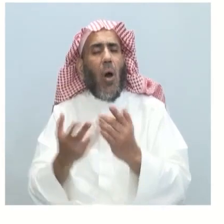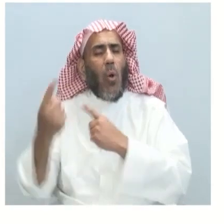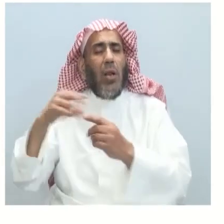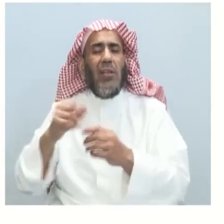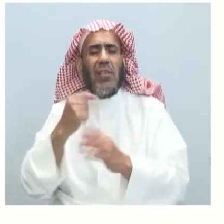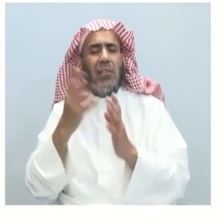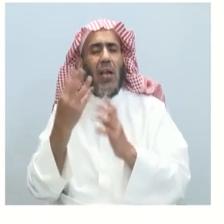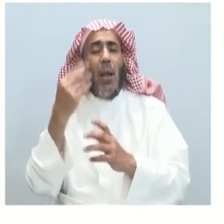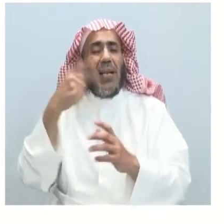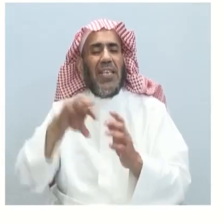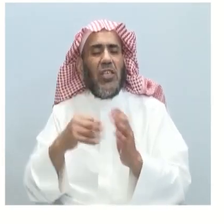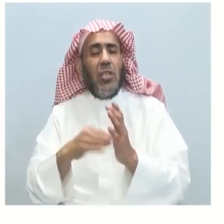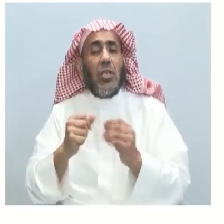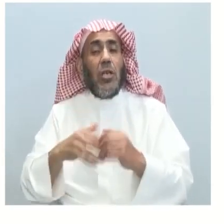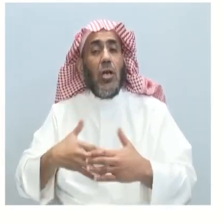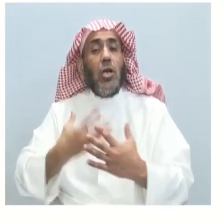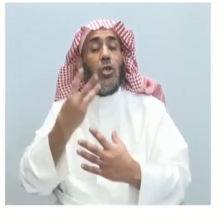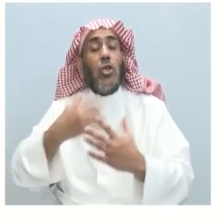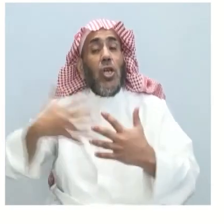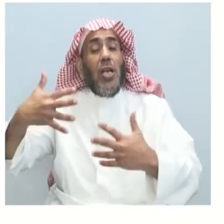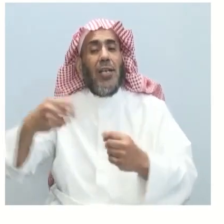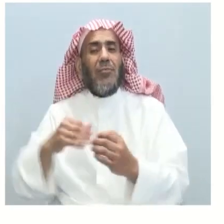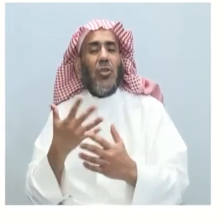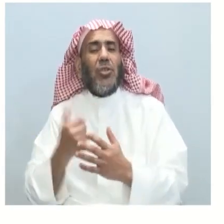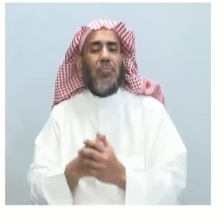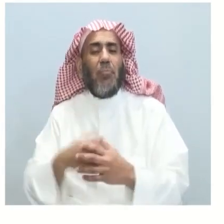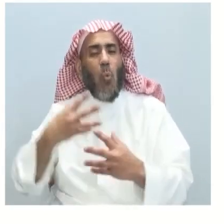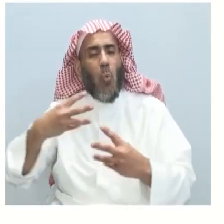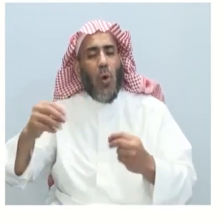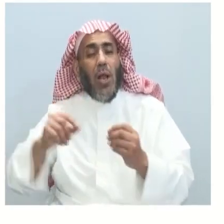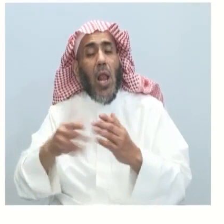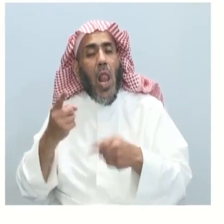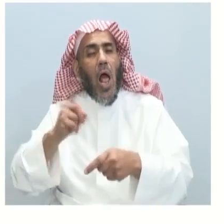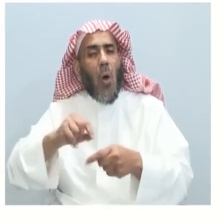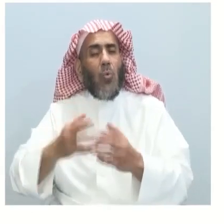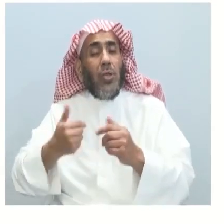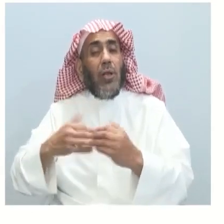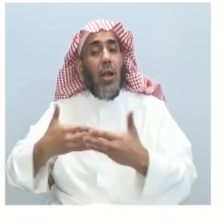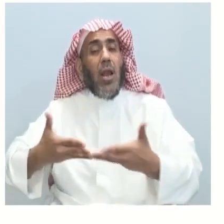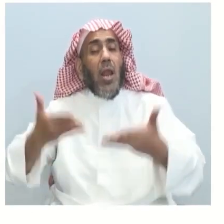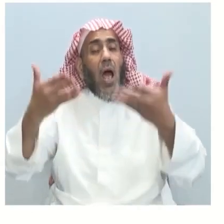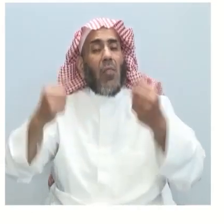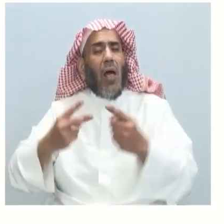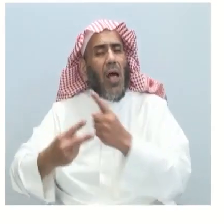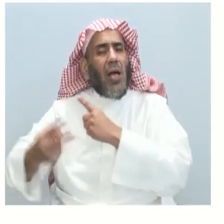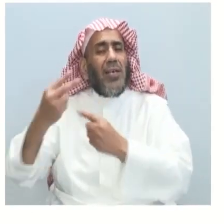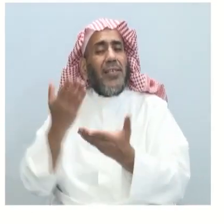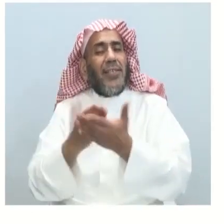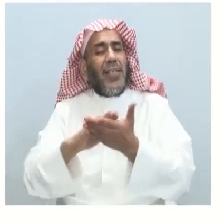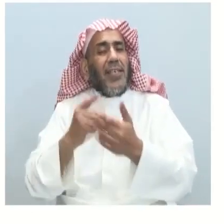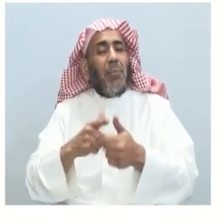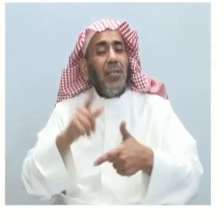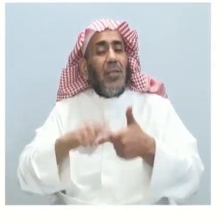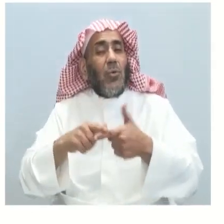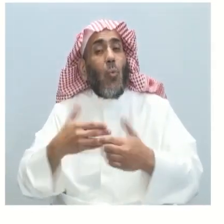الرابع عشر الهجري ظهر جيل جديد طبعا قلنا بدايه اصلا عوده النهضه هي الترجمات